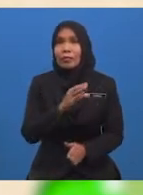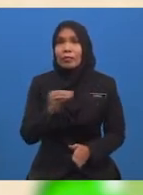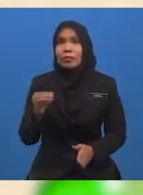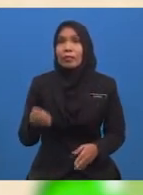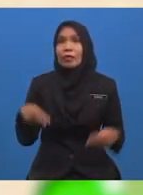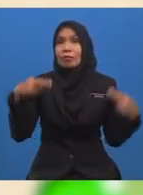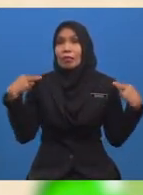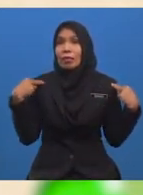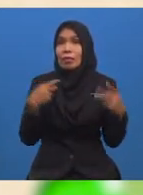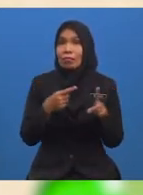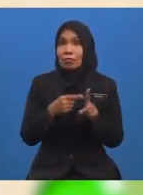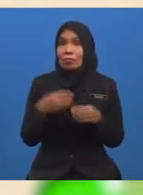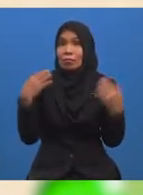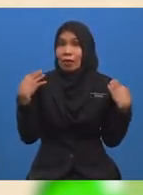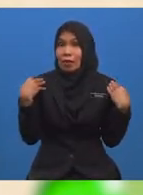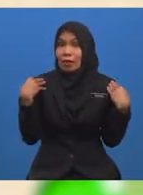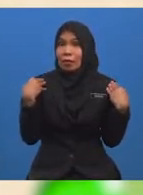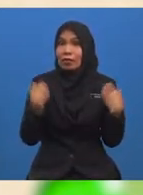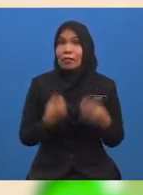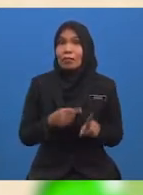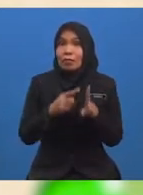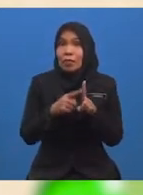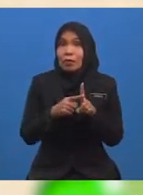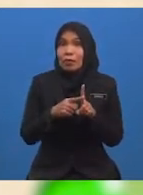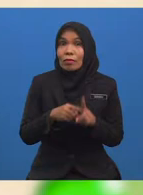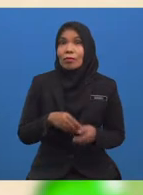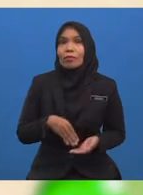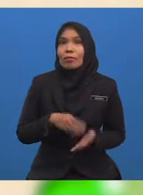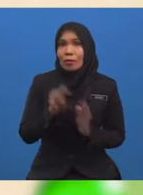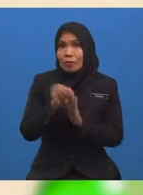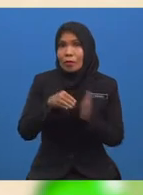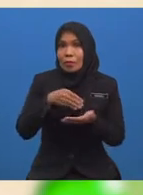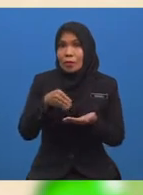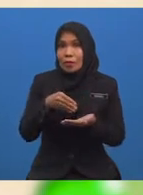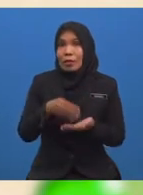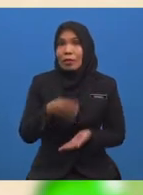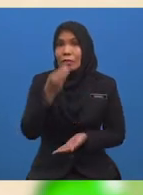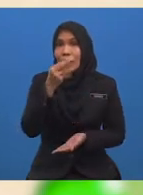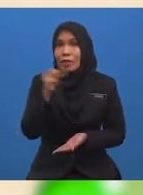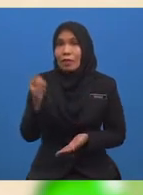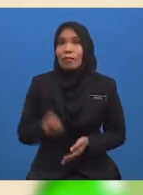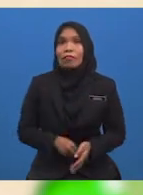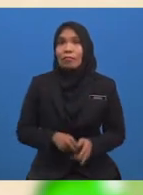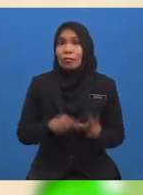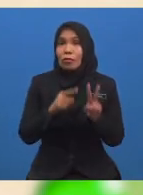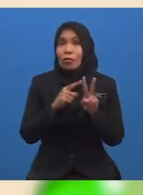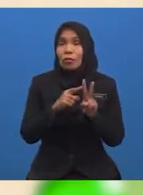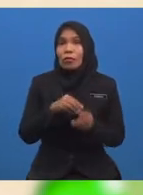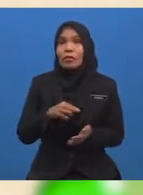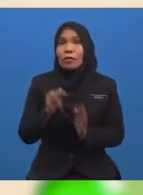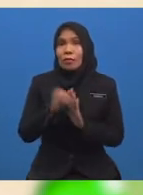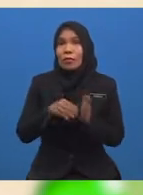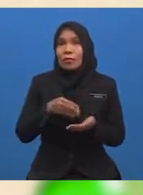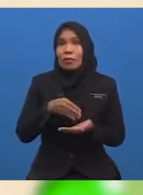makanan, membekalkan udara untuk bernafas sebagai tempat tinggal